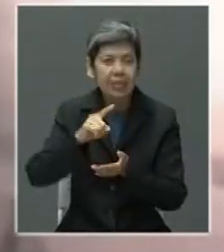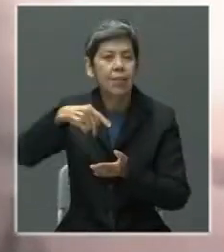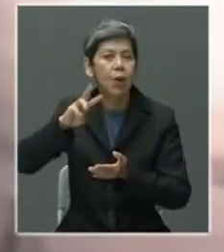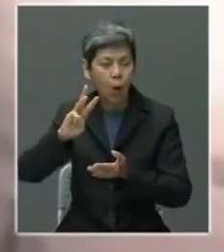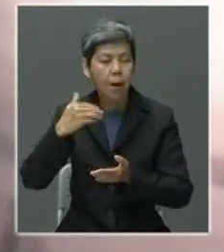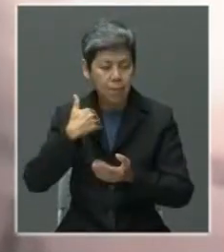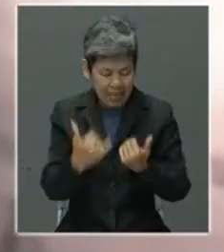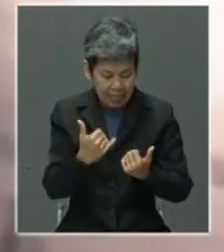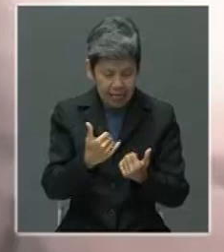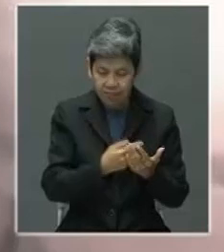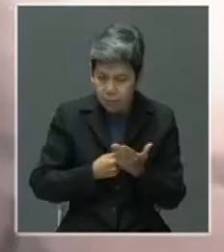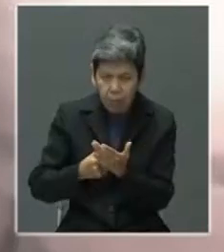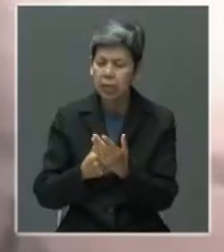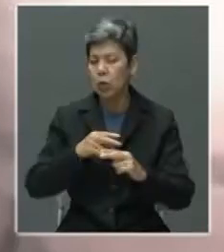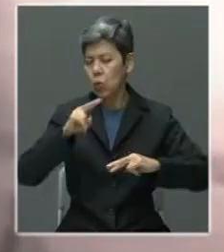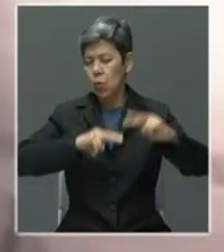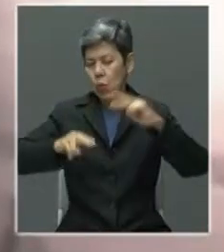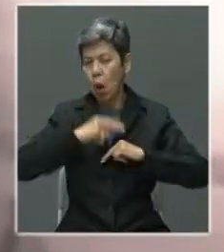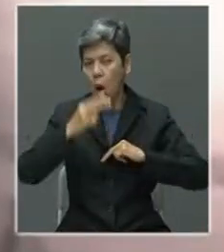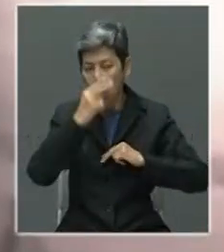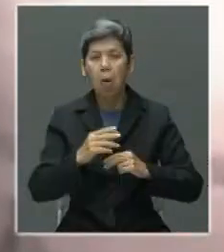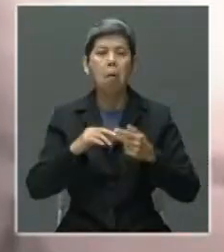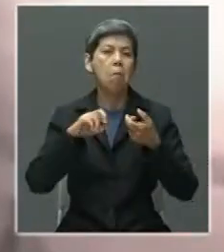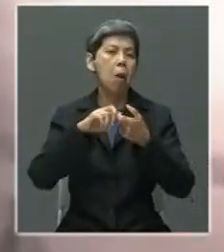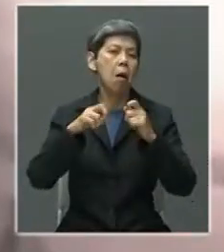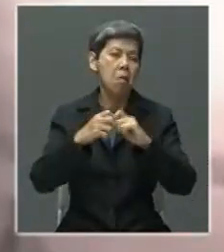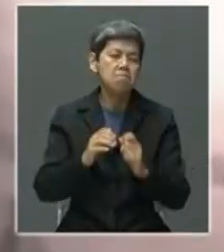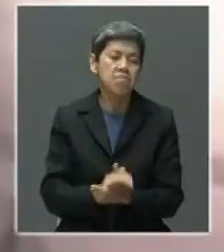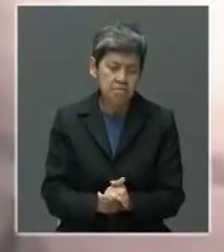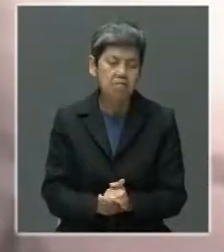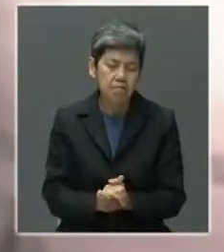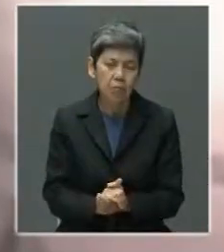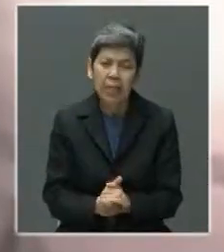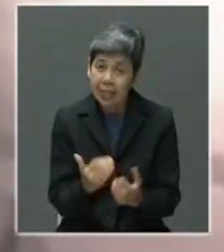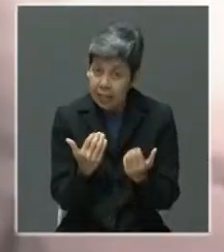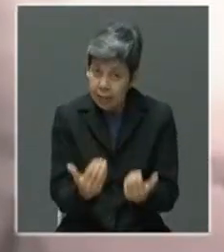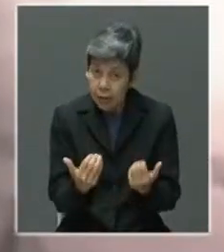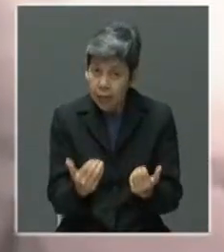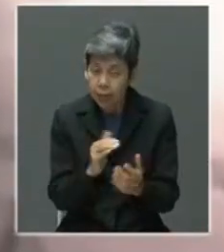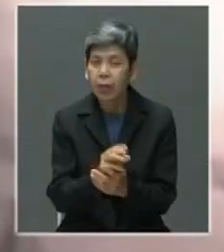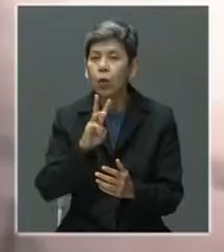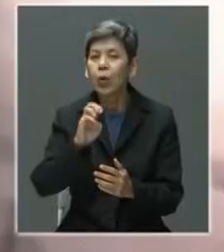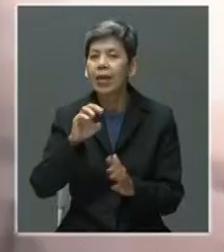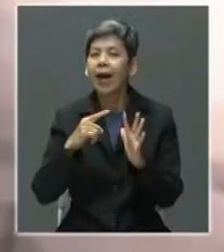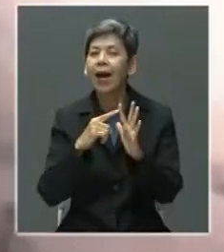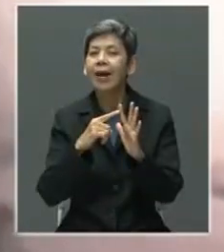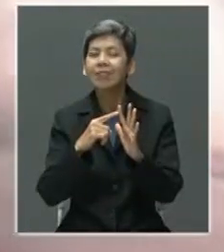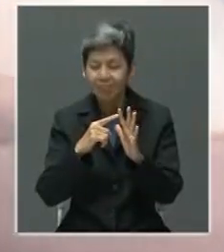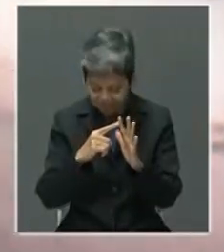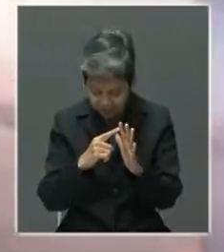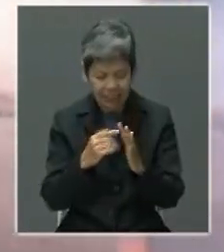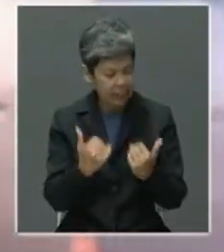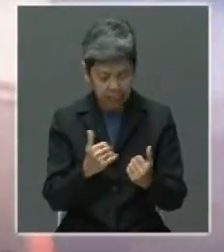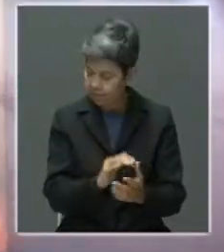ด้วยก็เลยนำมาสู่การตรวจสอบต่อมากลายเป็นเรื่องอีลุงตุงนางที่เกิดขึ้นแล้วก็ล่าสุดนะครับคุณวีระสมความคิดเองก็บอก